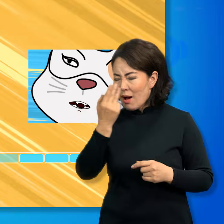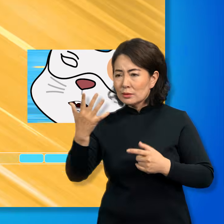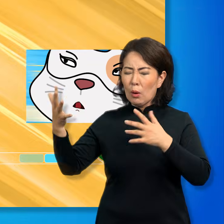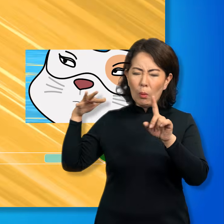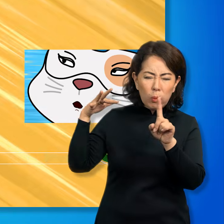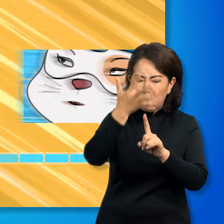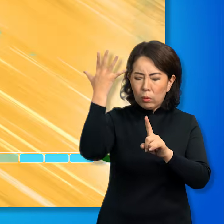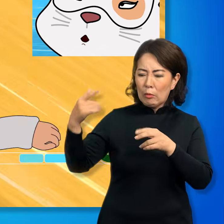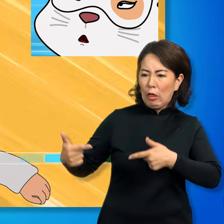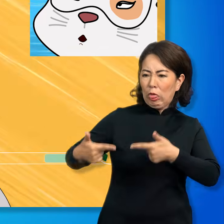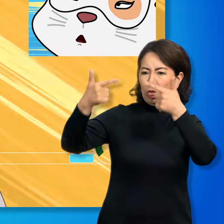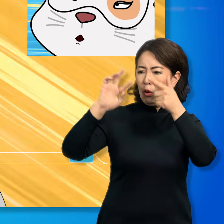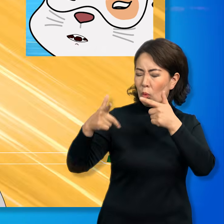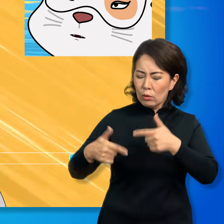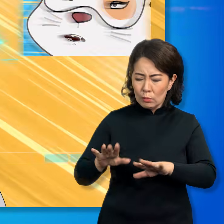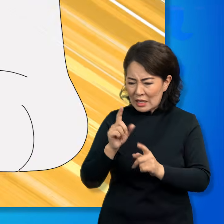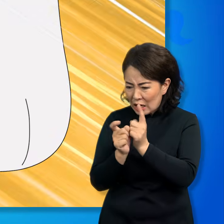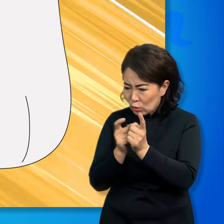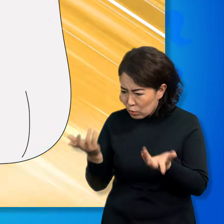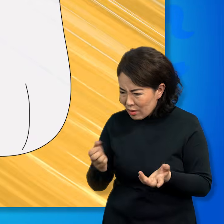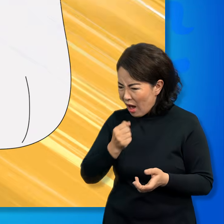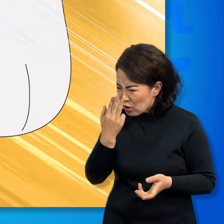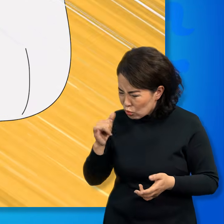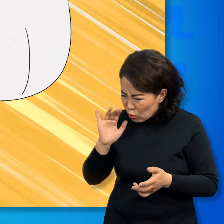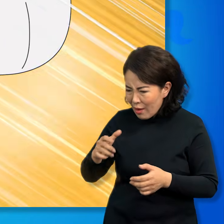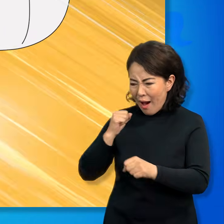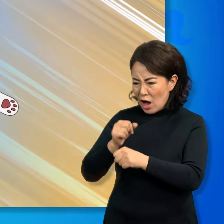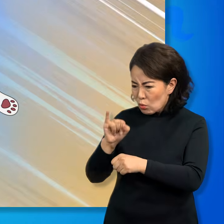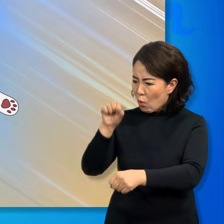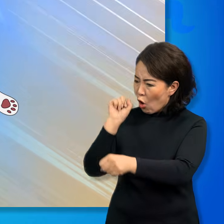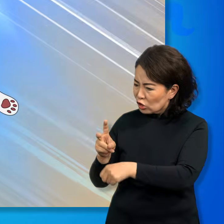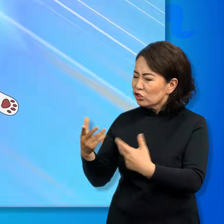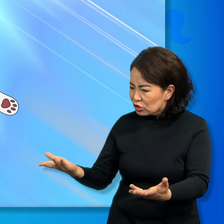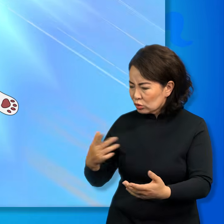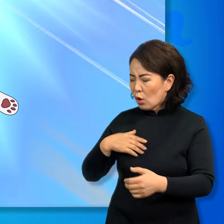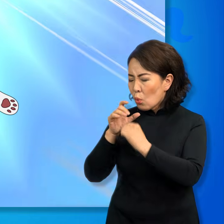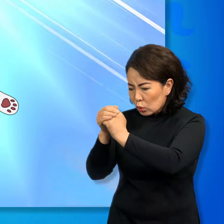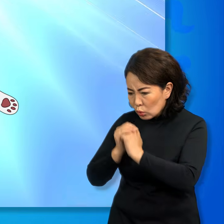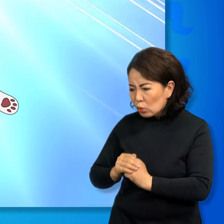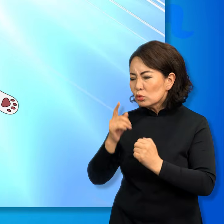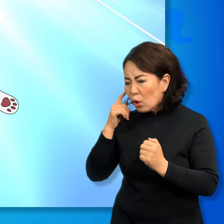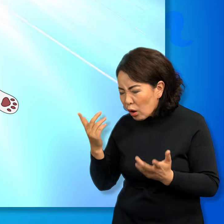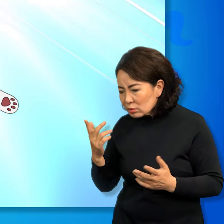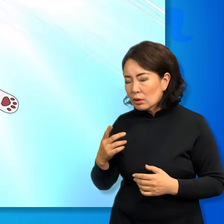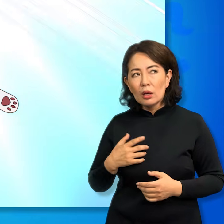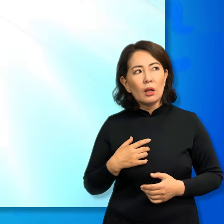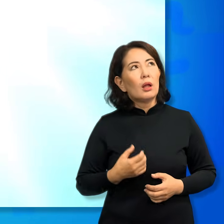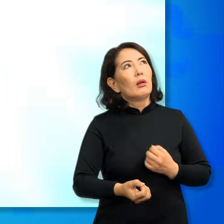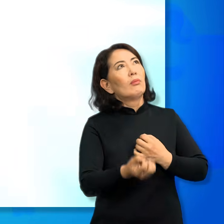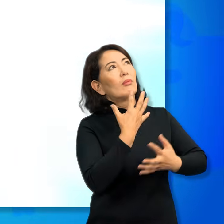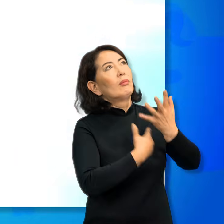аштаж, салхин мэд хүүхөөсгөн, үлсрүүл бараа үгсрүүл хэрүүл ааш модтой годогдно, ажил модтой хожигдно. Хаатун лүгэд л юм орлох сайд ороод. Олзор